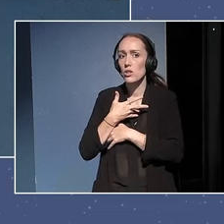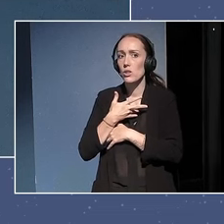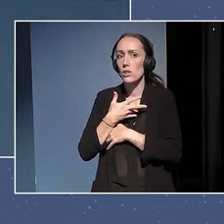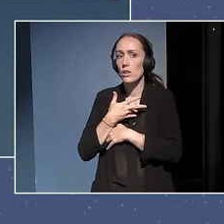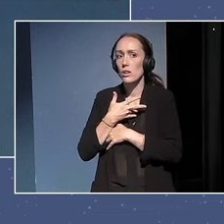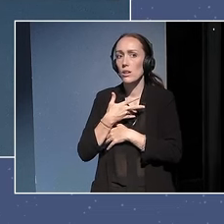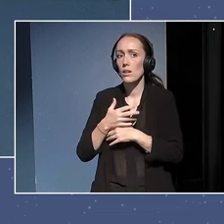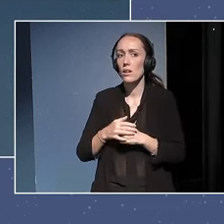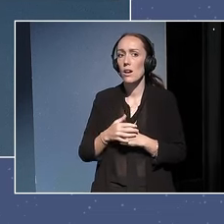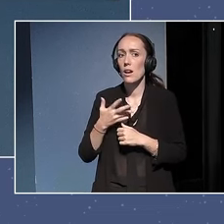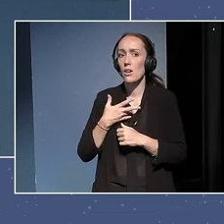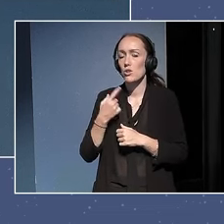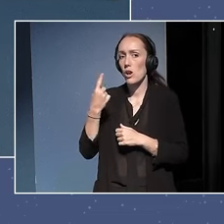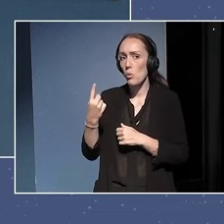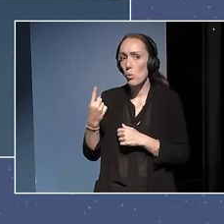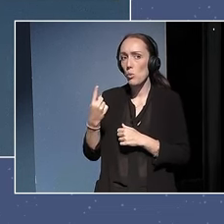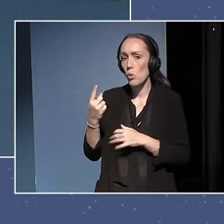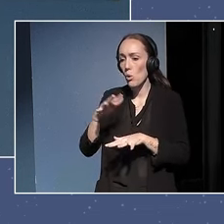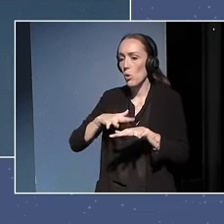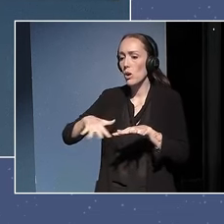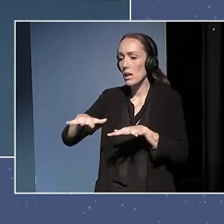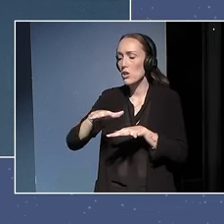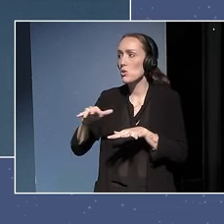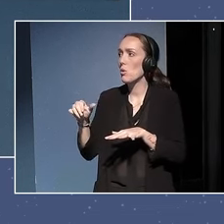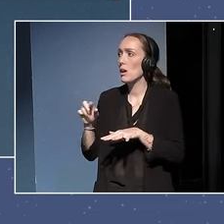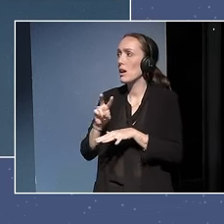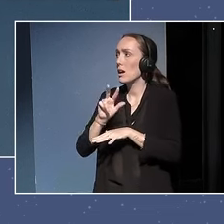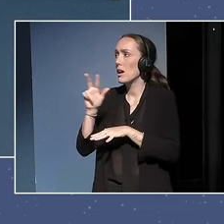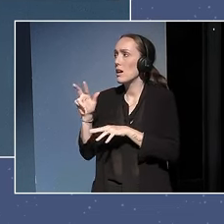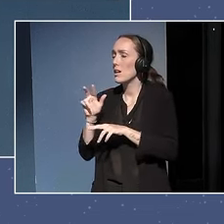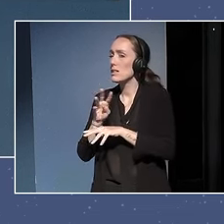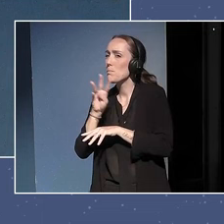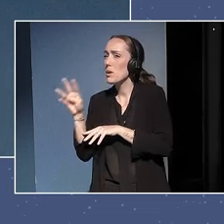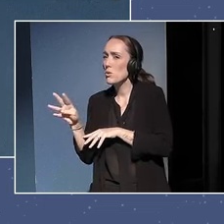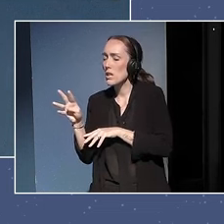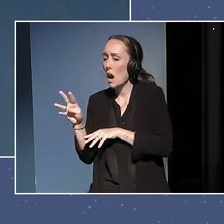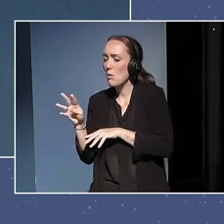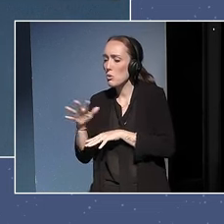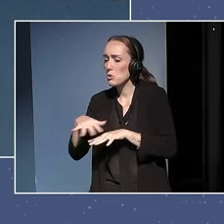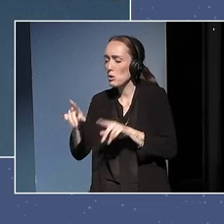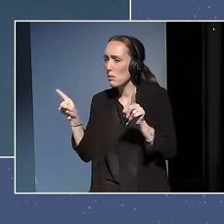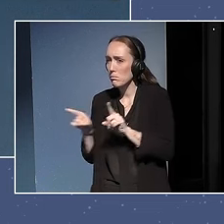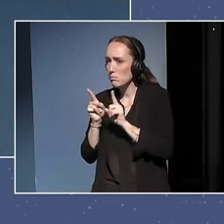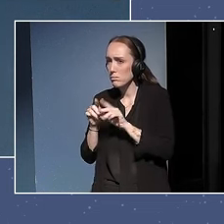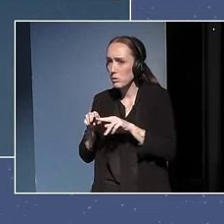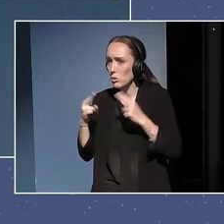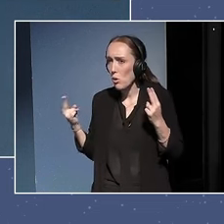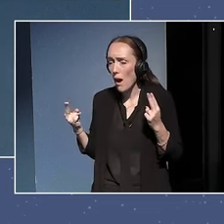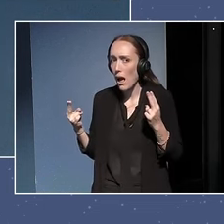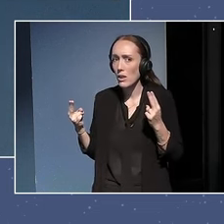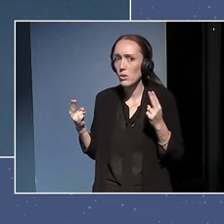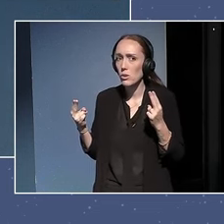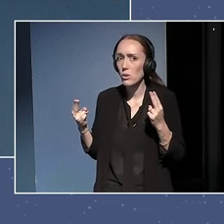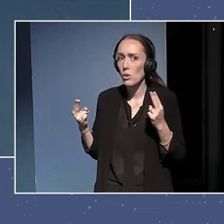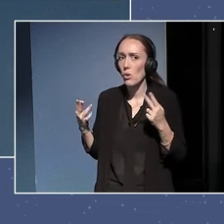che è stato ritrovato nella stessa regione de Spinosaurus mi domandavo se appunto il collegamento a